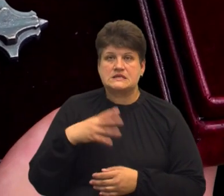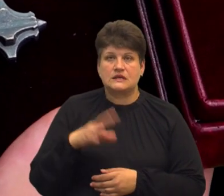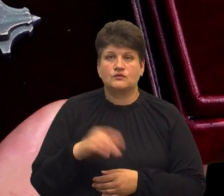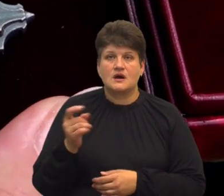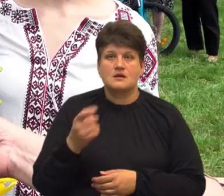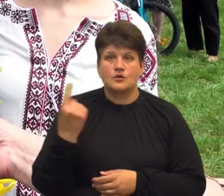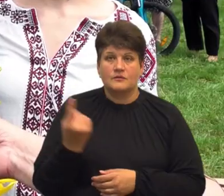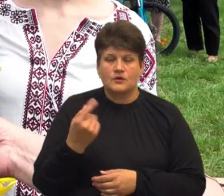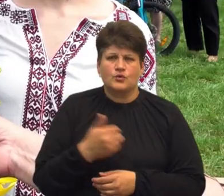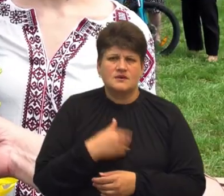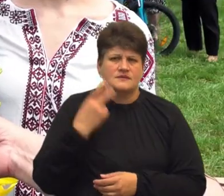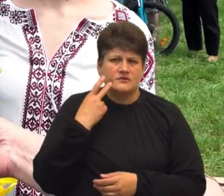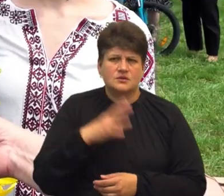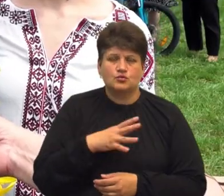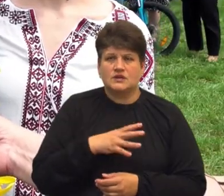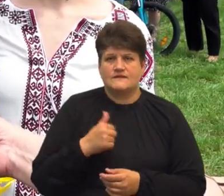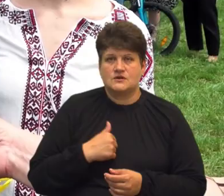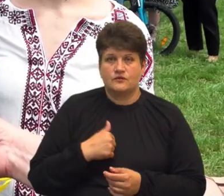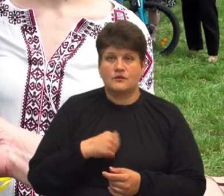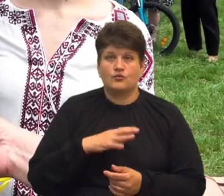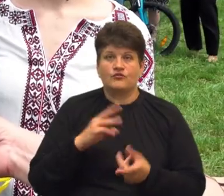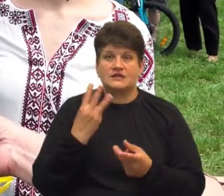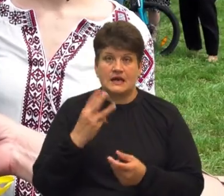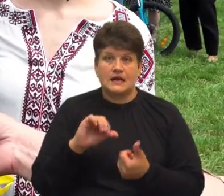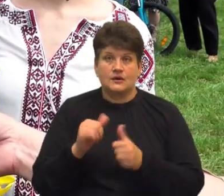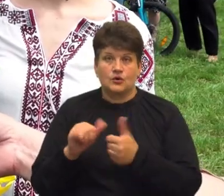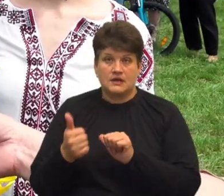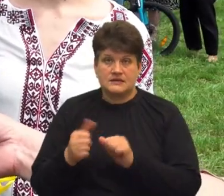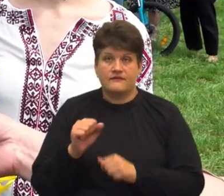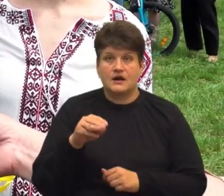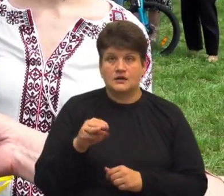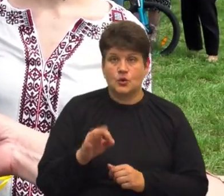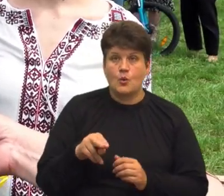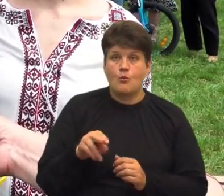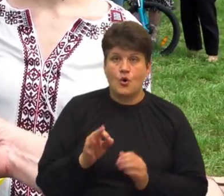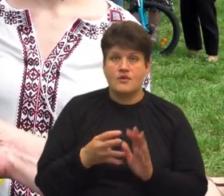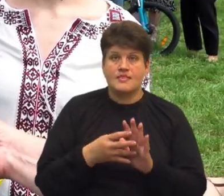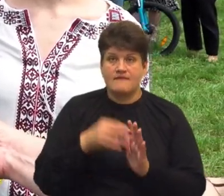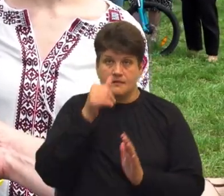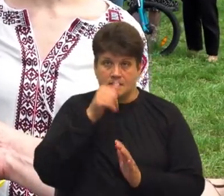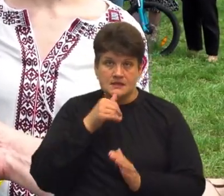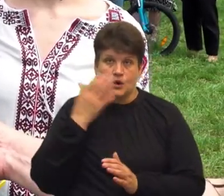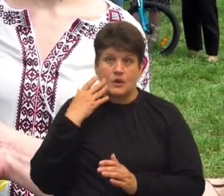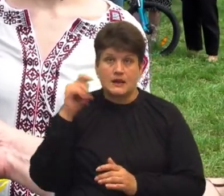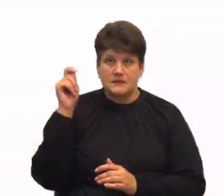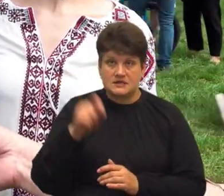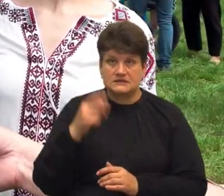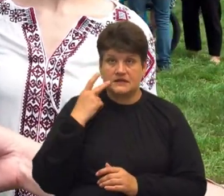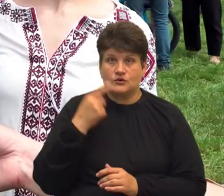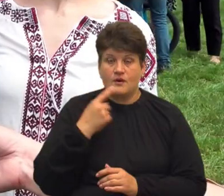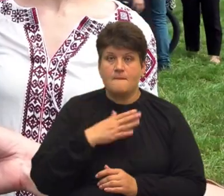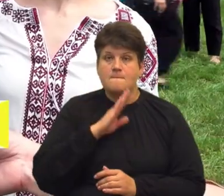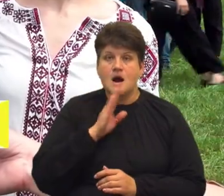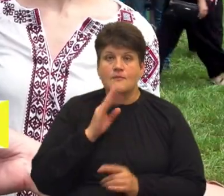військовим кожен раз він був три ротації в АТО по 9 місяців і кожен раз коли приїжджав казав мам То моє